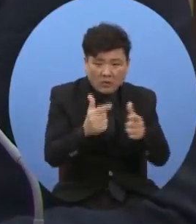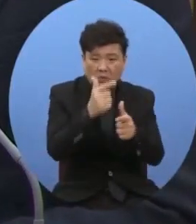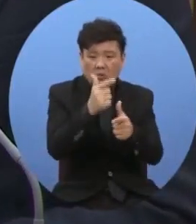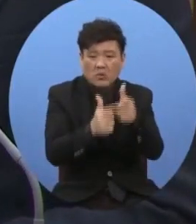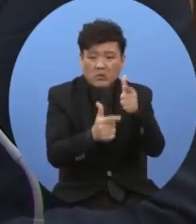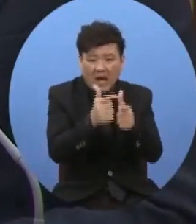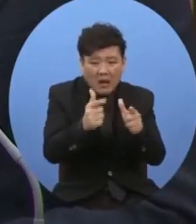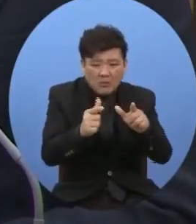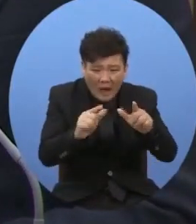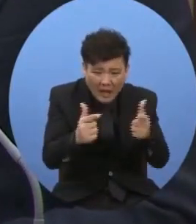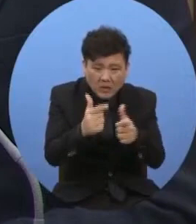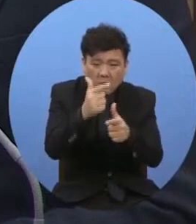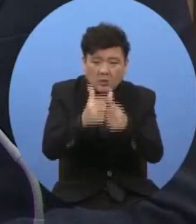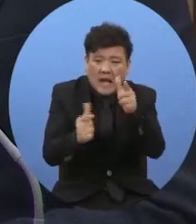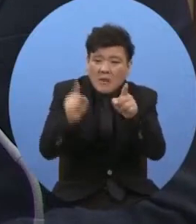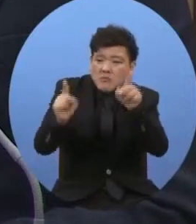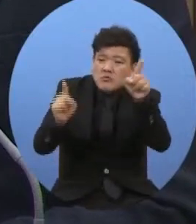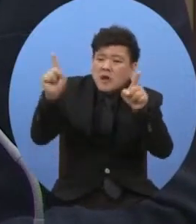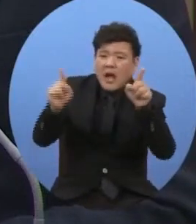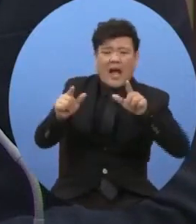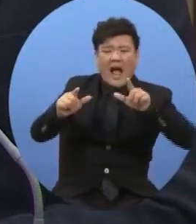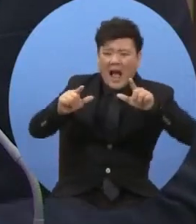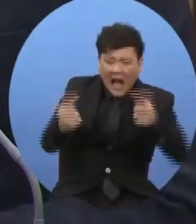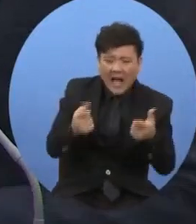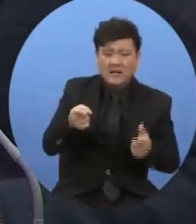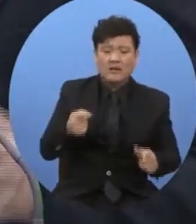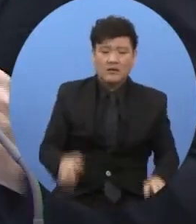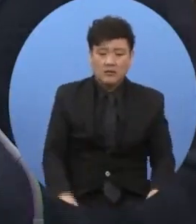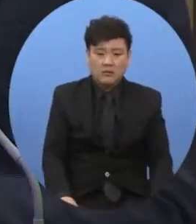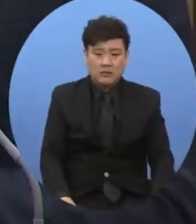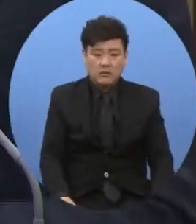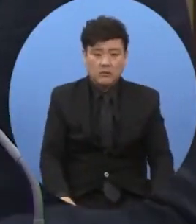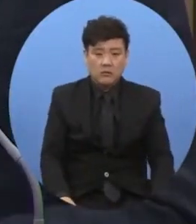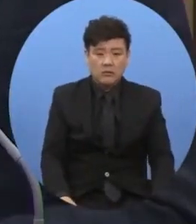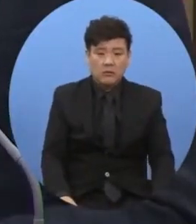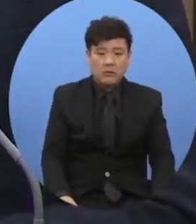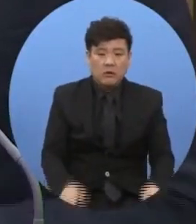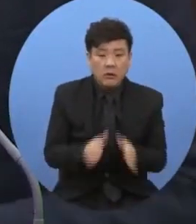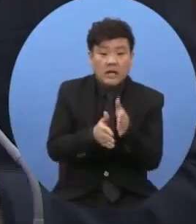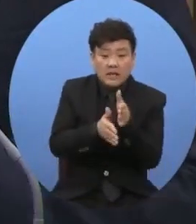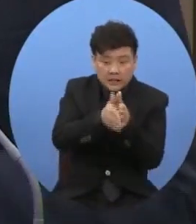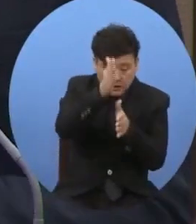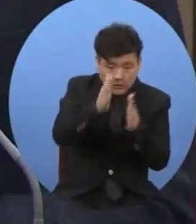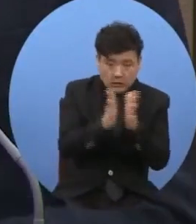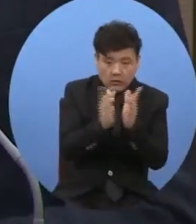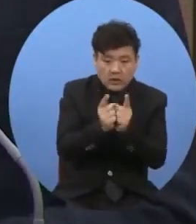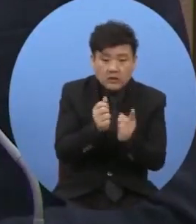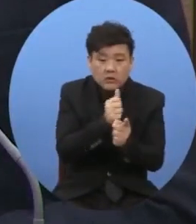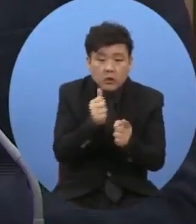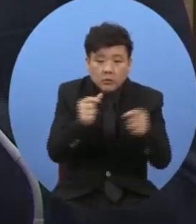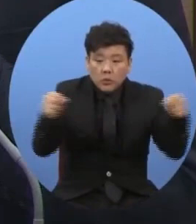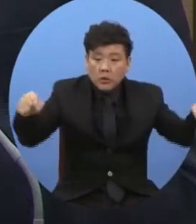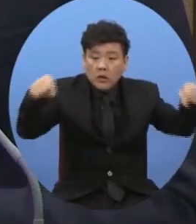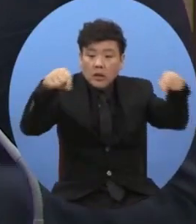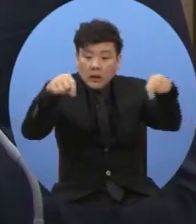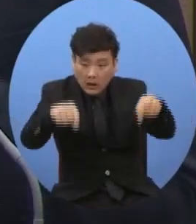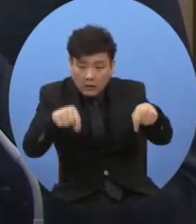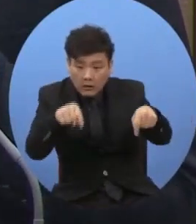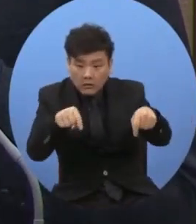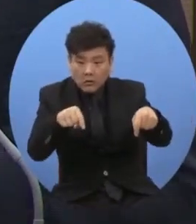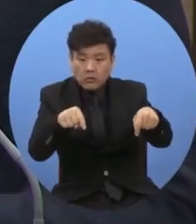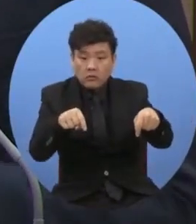나뭇가지조차 보지 못한 거라고 저는 생각을 해요. 가령 이제 그 관에서 소개팅을 주선한다고 해서 거기에 나온 청년들이